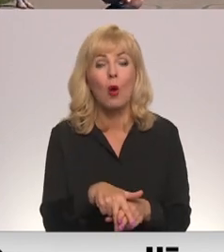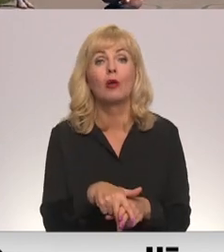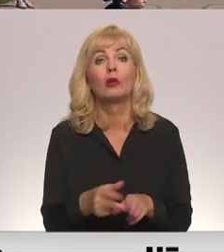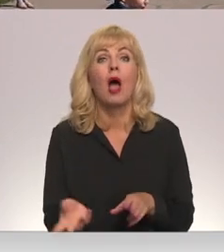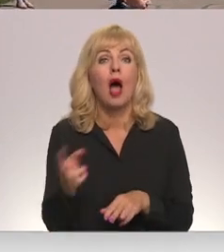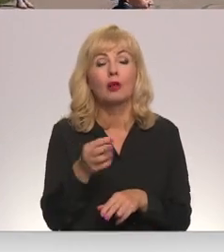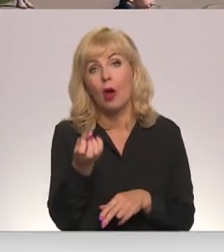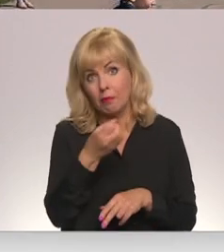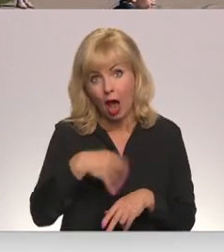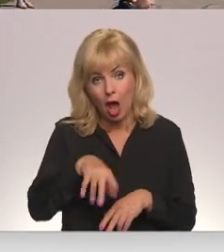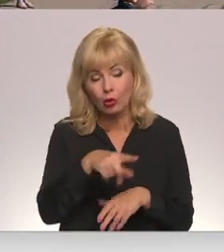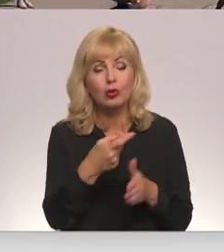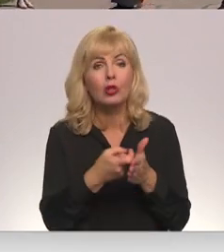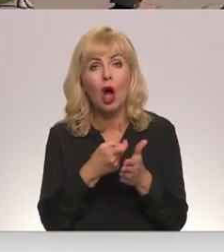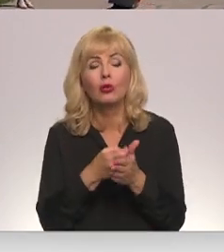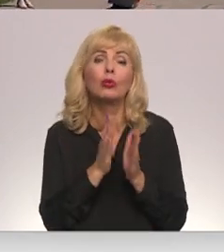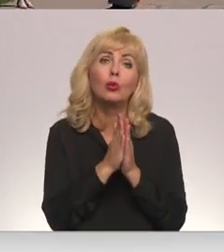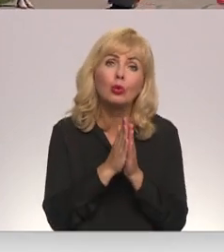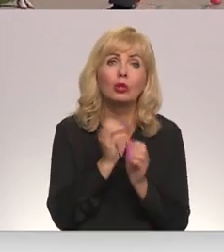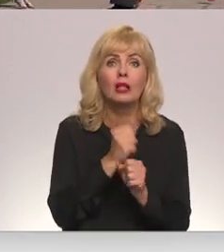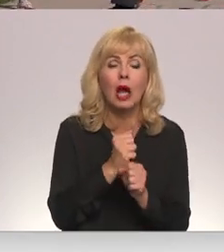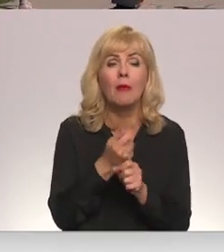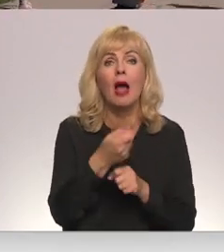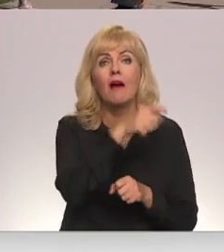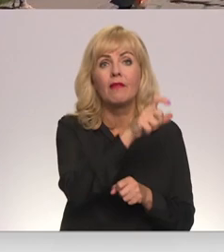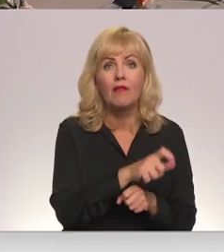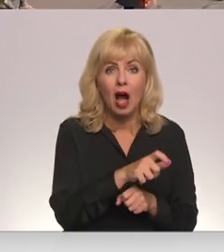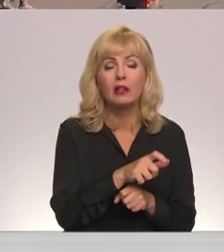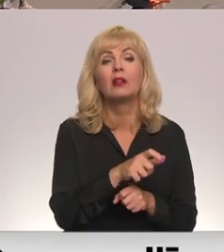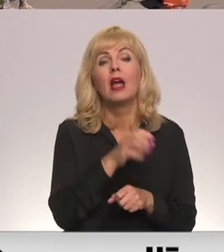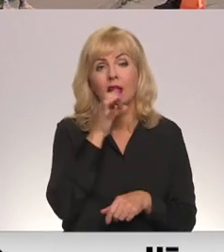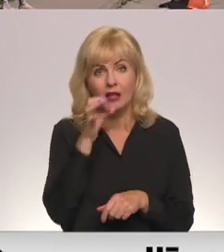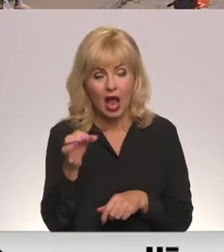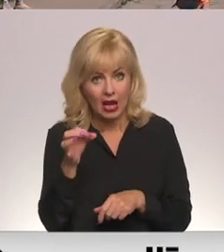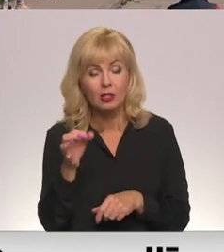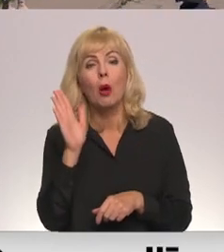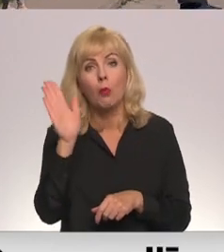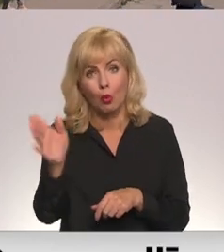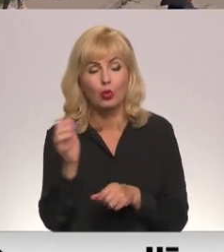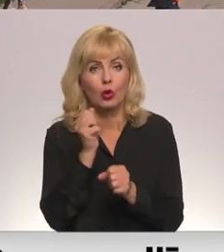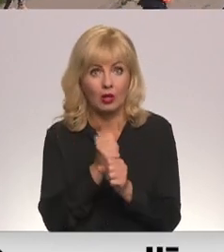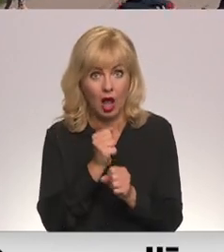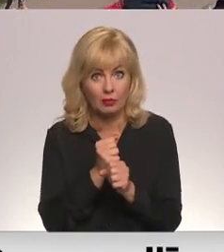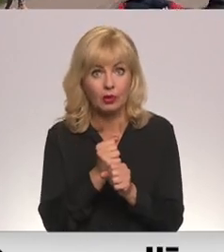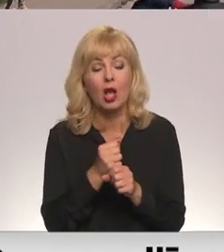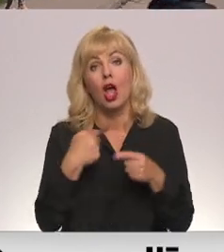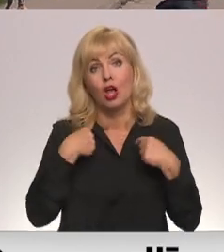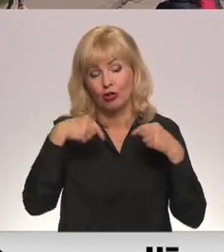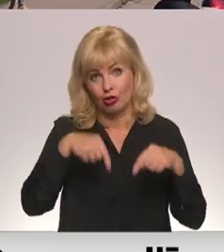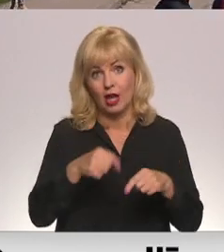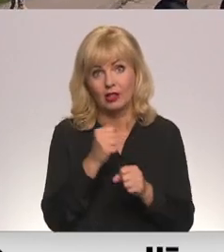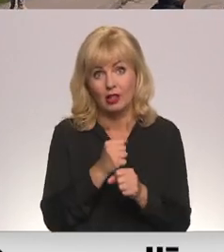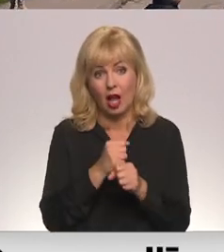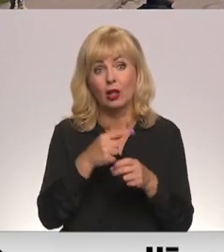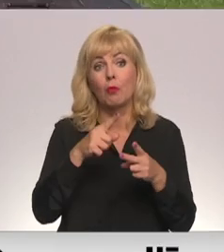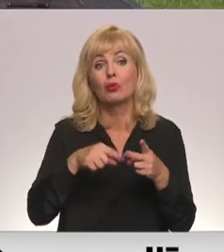Atnācu uz bērnu dārzu un taujāju pēc darba. No vadītājas dzirdēju pārliecinošu atbildi, ka darbs man būs. Nu lūk, un šeit es strādāju jau